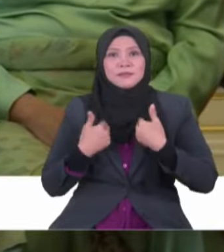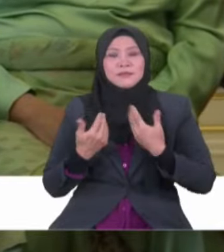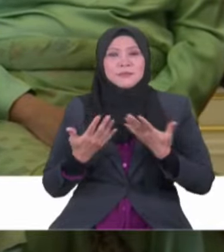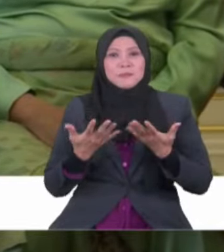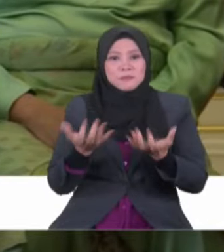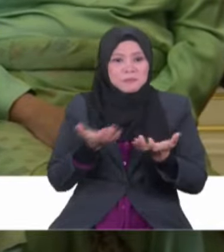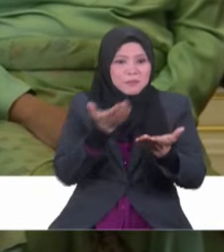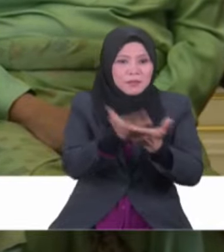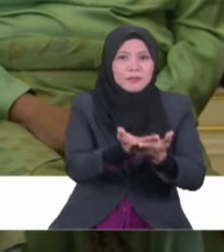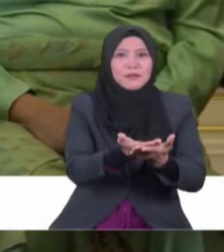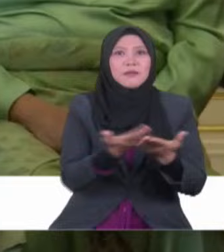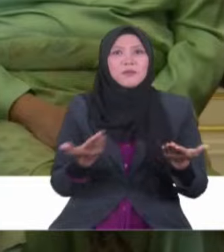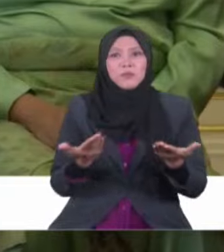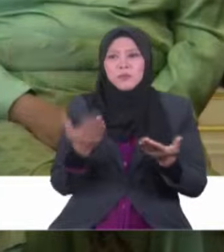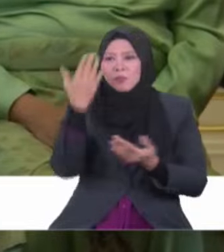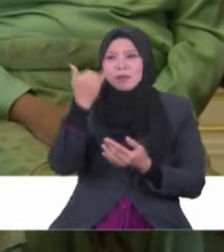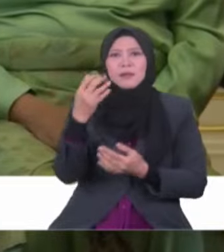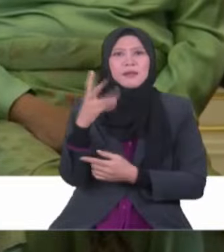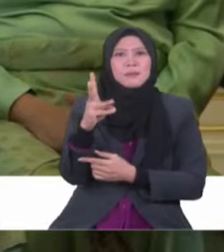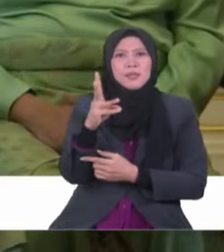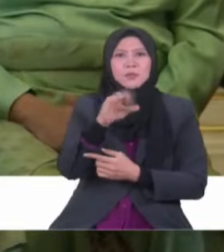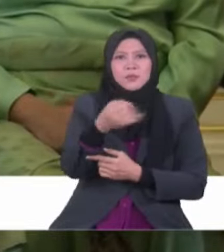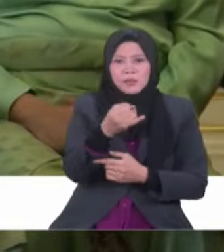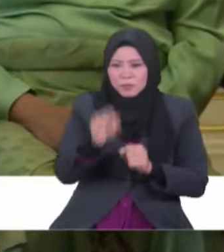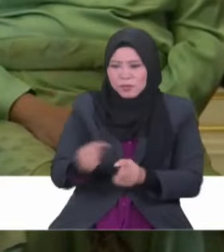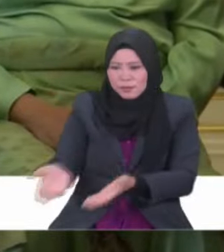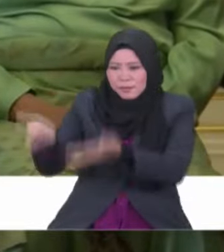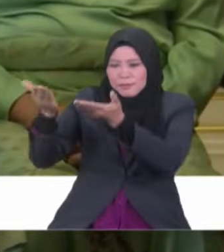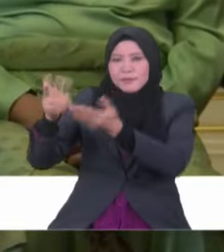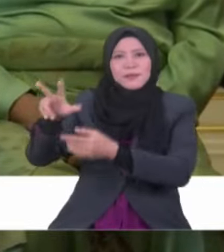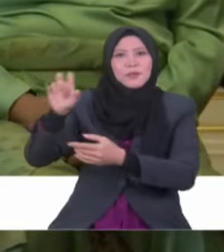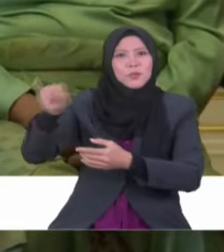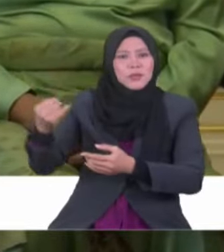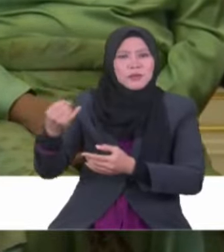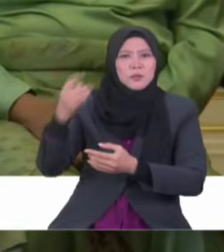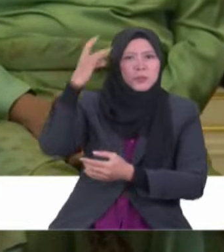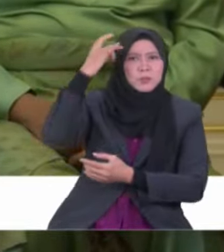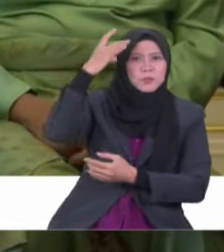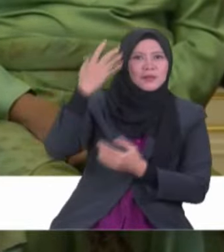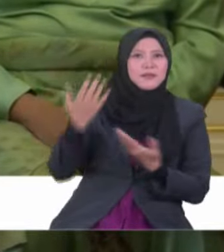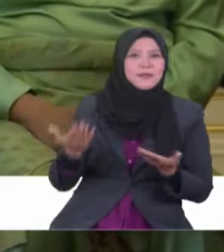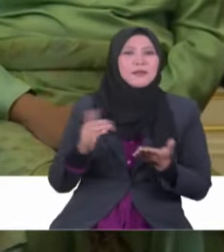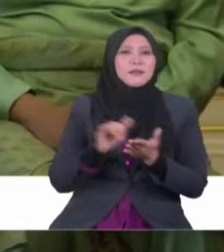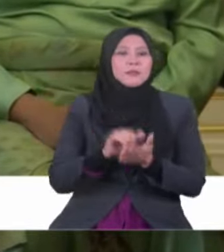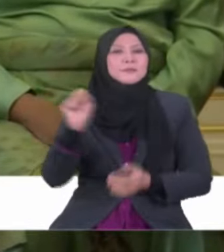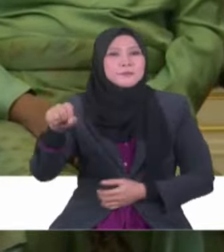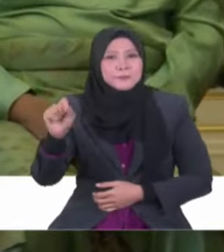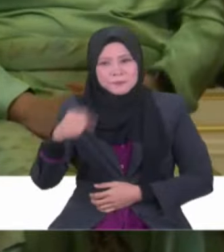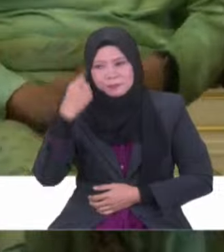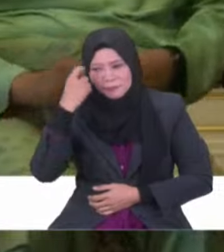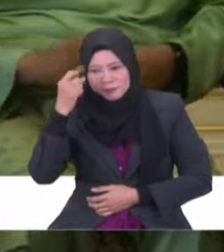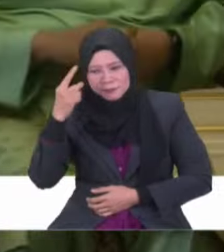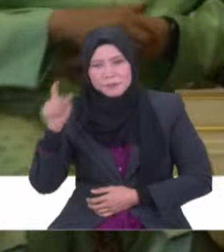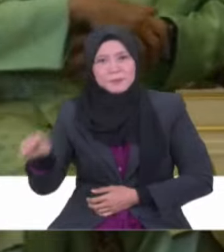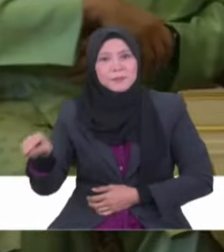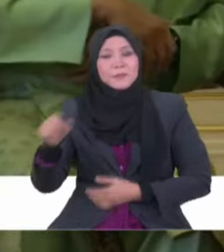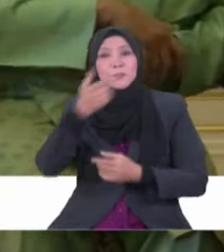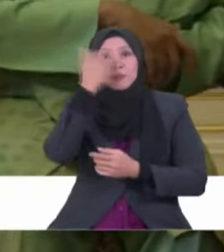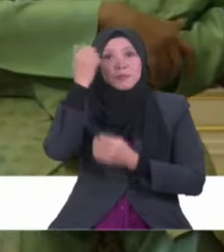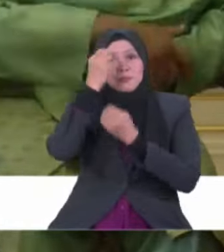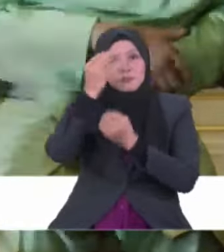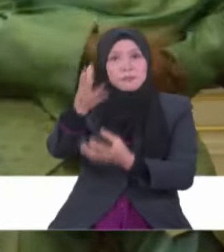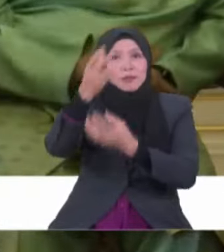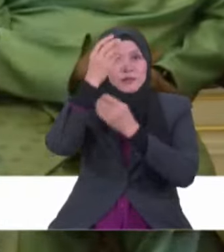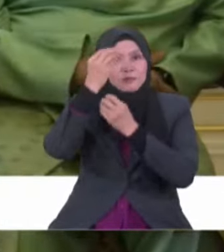besar. Dia kata macam mana 16 juta naik 300 juta. Okey, saya faham kerana maklumat itu